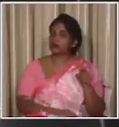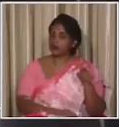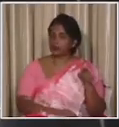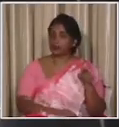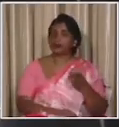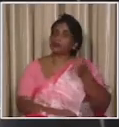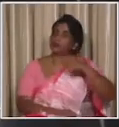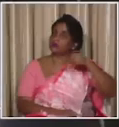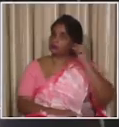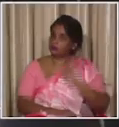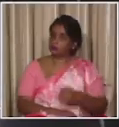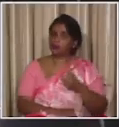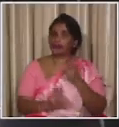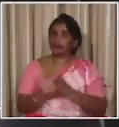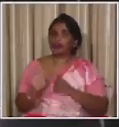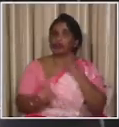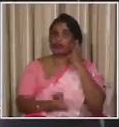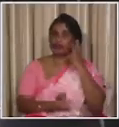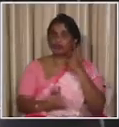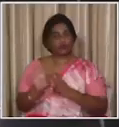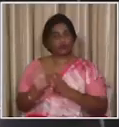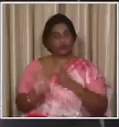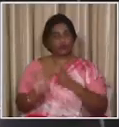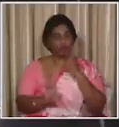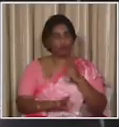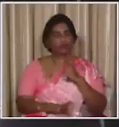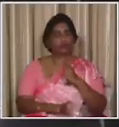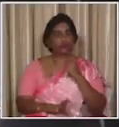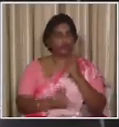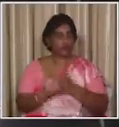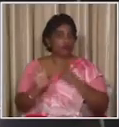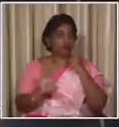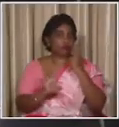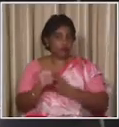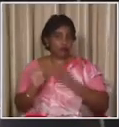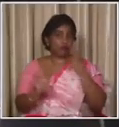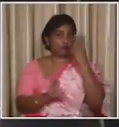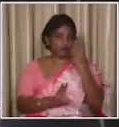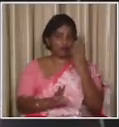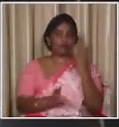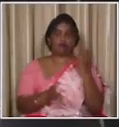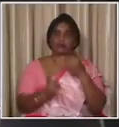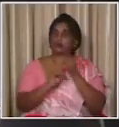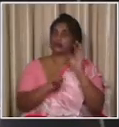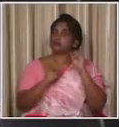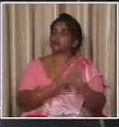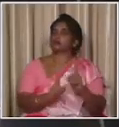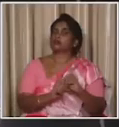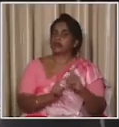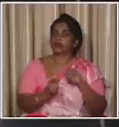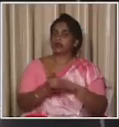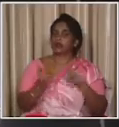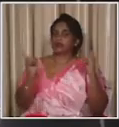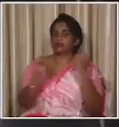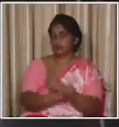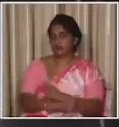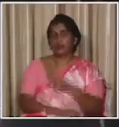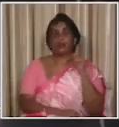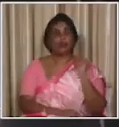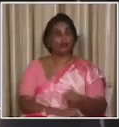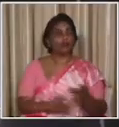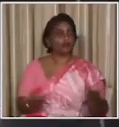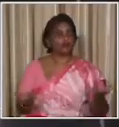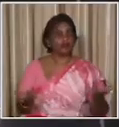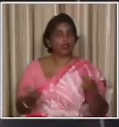එකඟ වුණා. අවුරුදු දෙකකට සැරයක් අවුරුදු දෙකේව දෙකකින් සභාපතිවරයෙක් ලේකම්වරයෙක් ඉවත් වෙන. දැන්